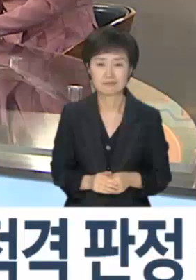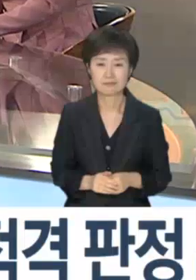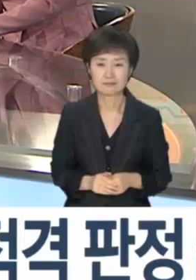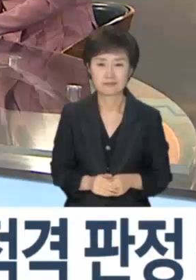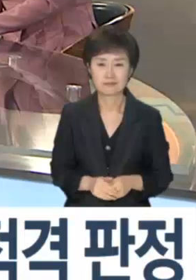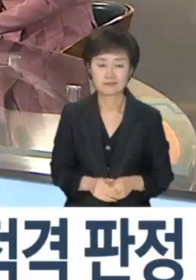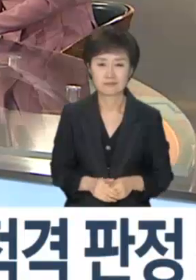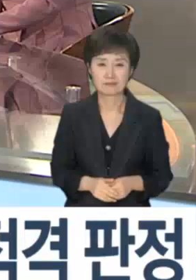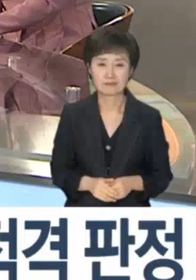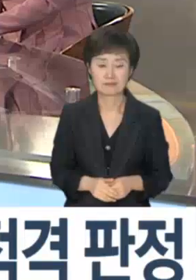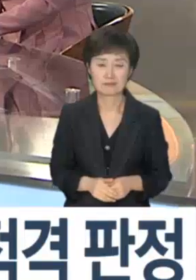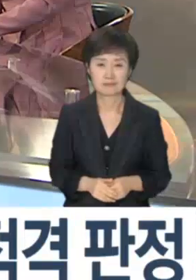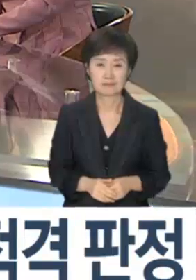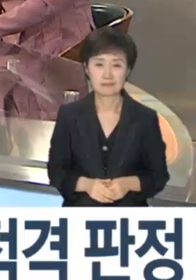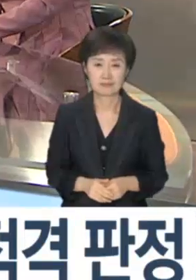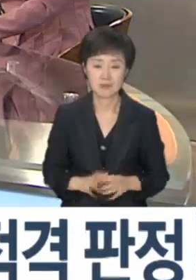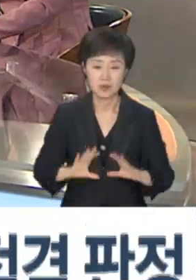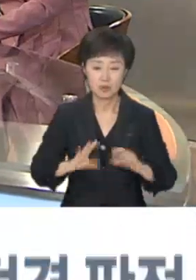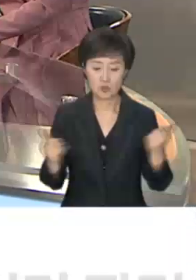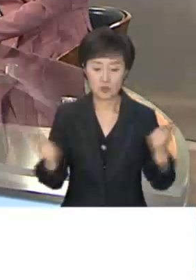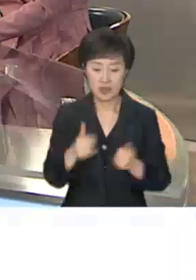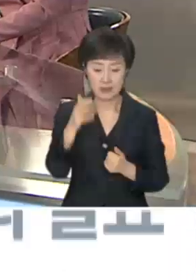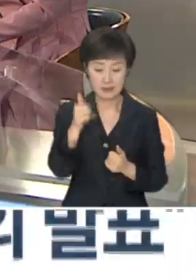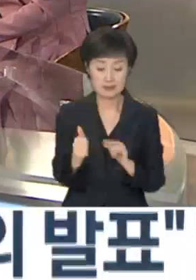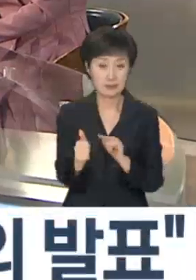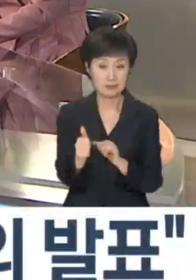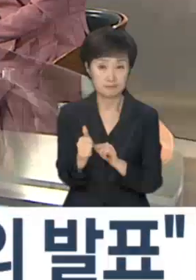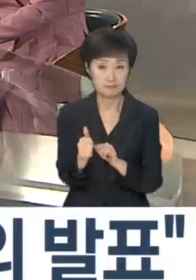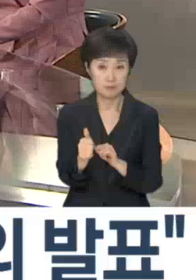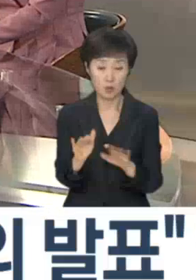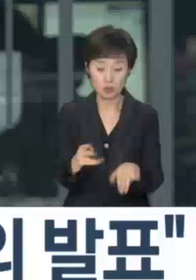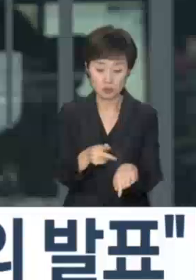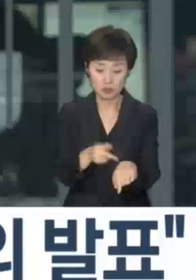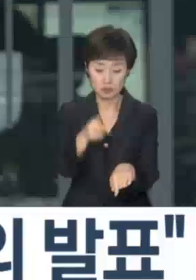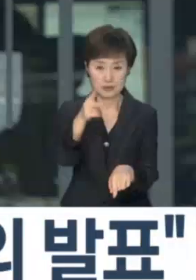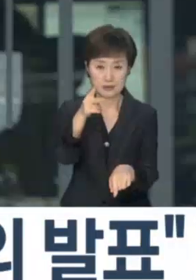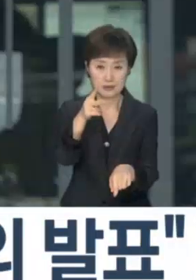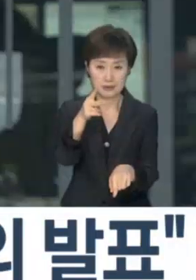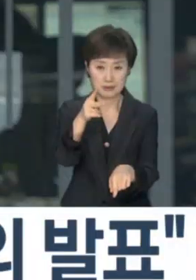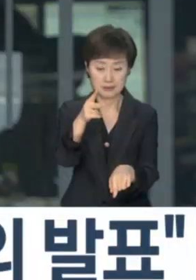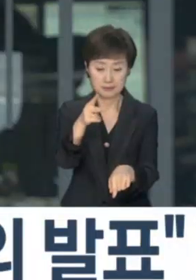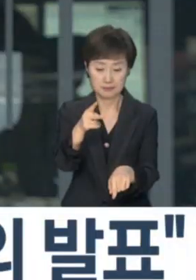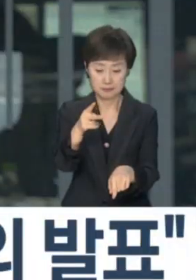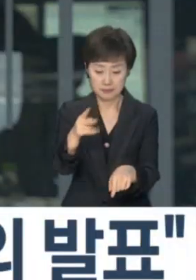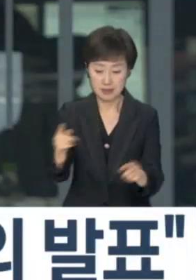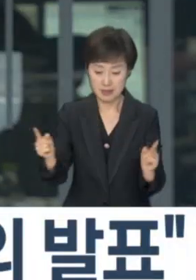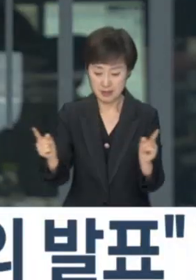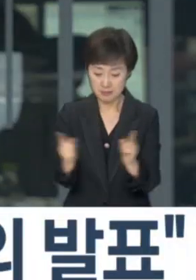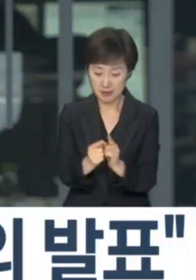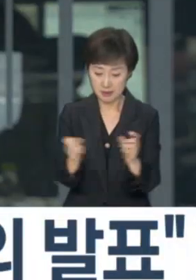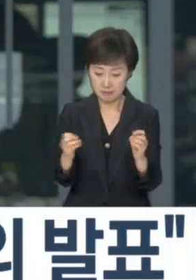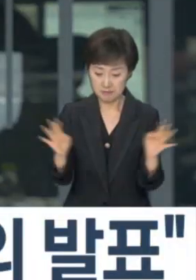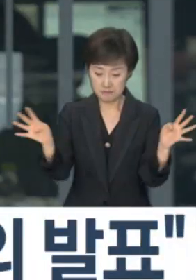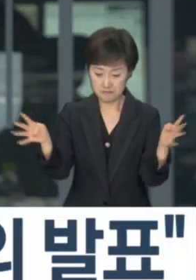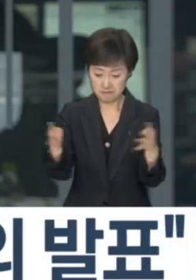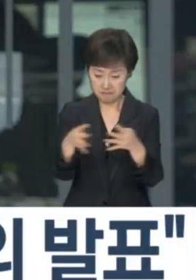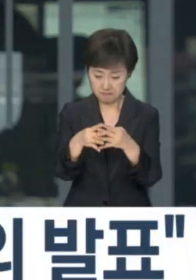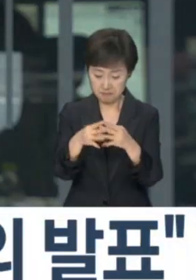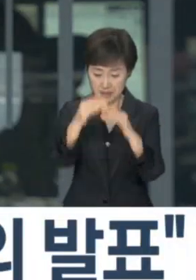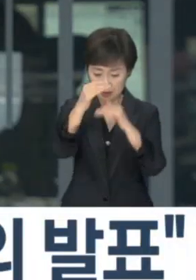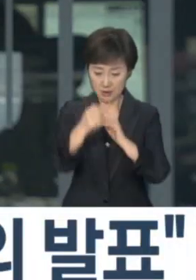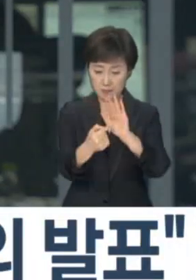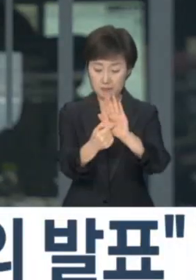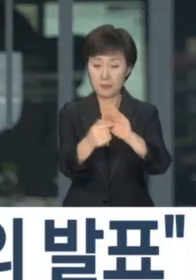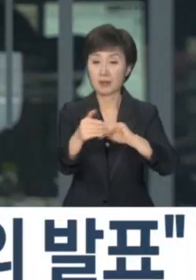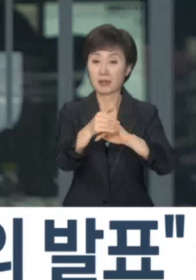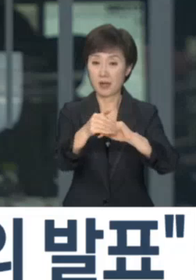속보를 전해드렸습니다만 김진표 의장이 오늘로 2시에 여야가 협상을 진행한 내년도 예산안 합의 내용을 발표를